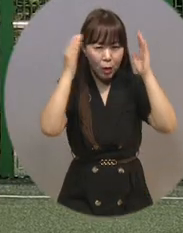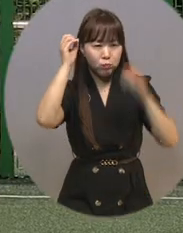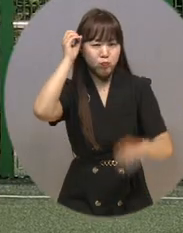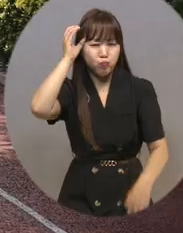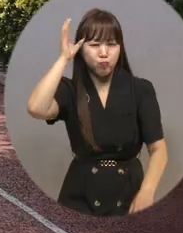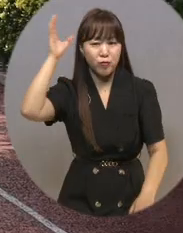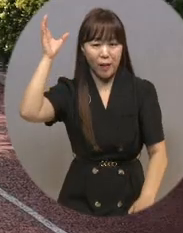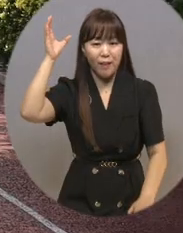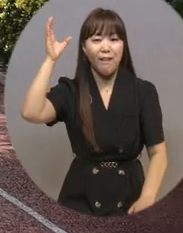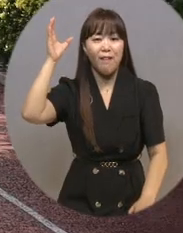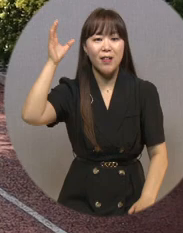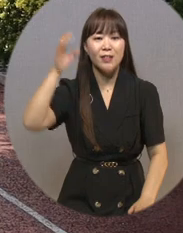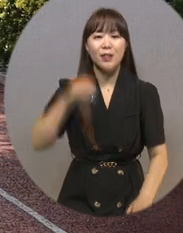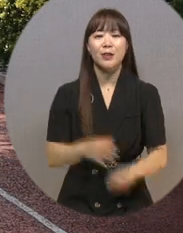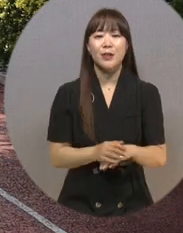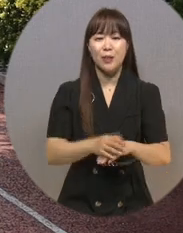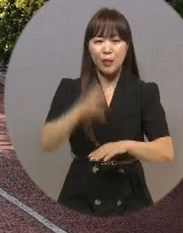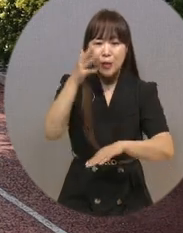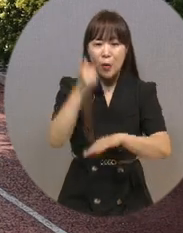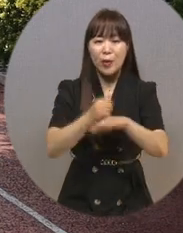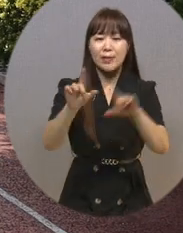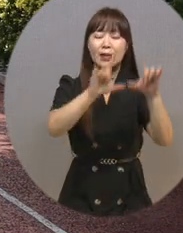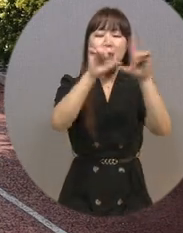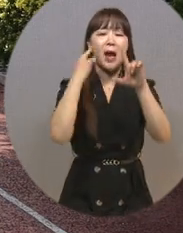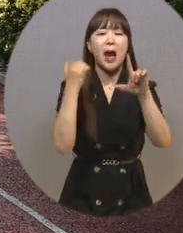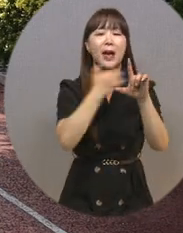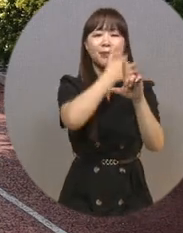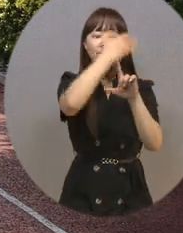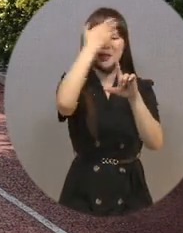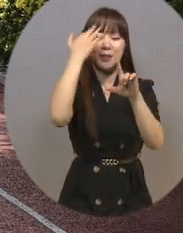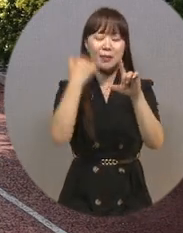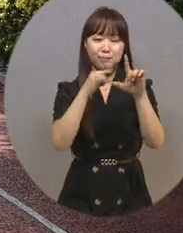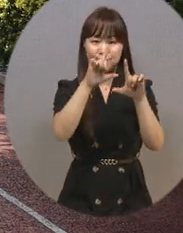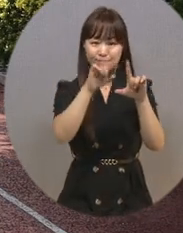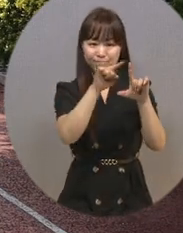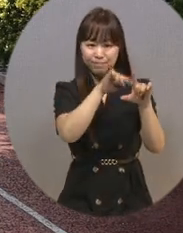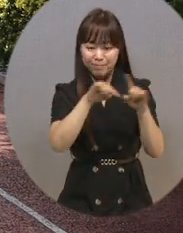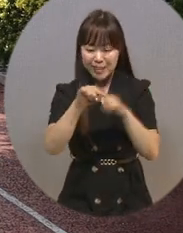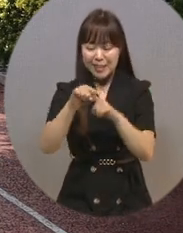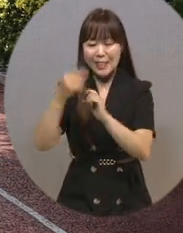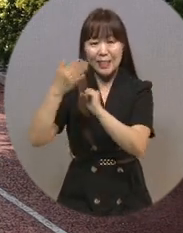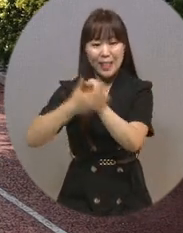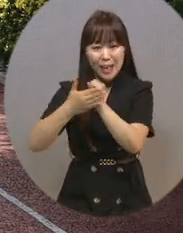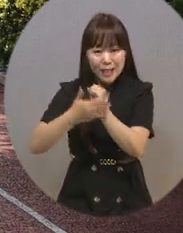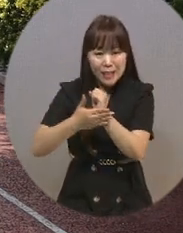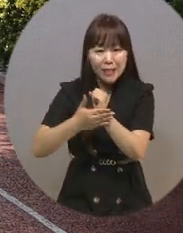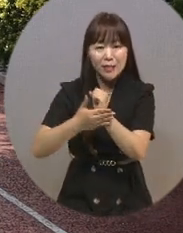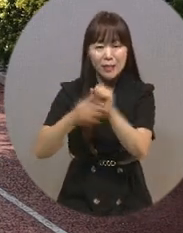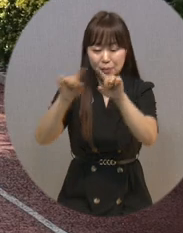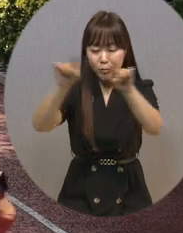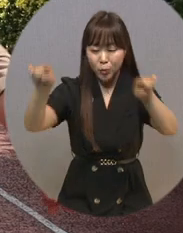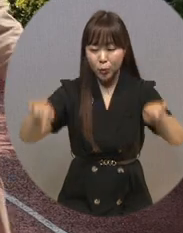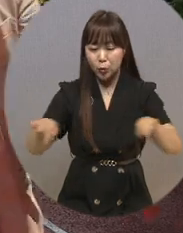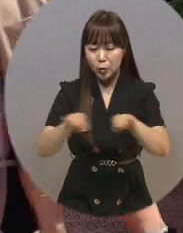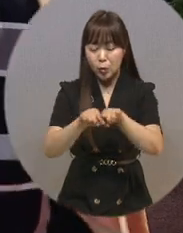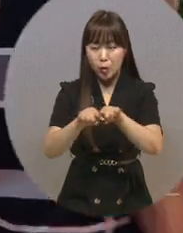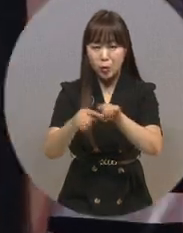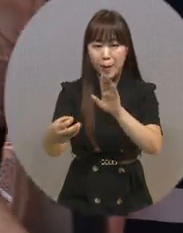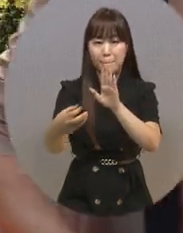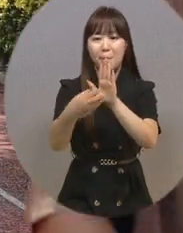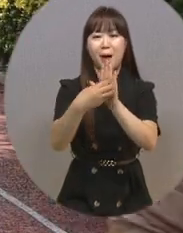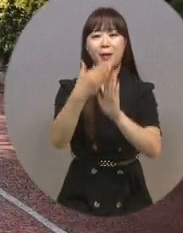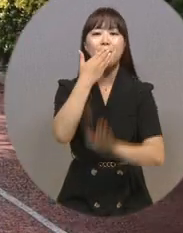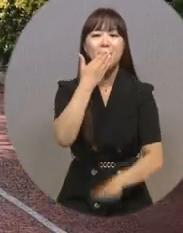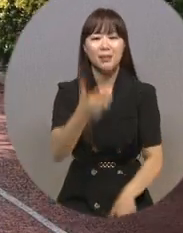만들어 종국에는 삶의 아름다운 측면을 사진이라는 물리적 공간에 표현할